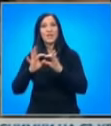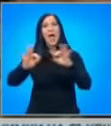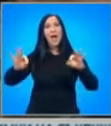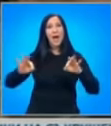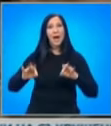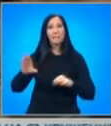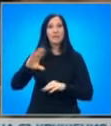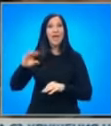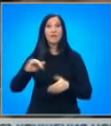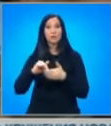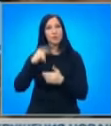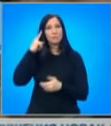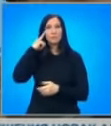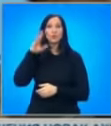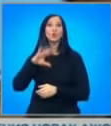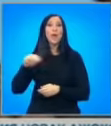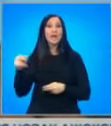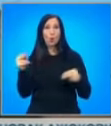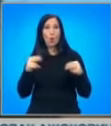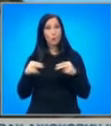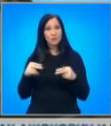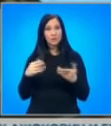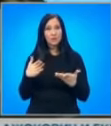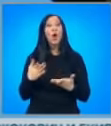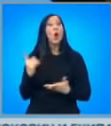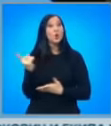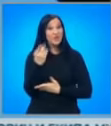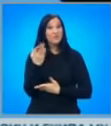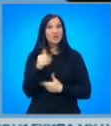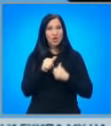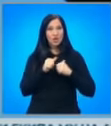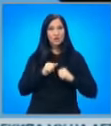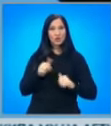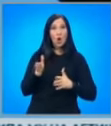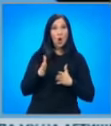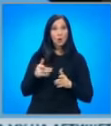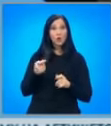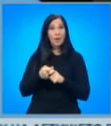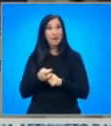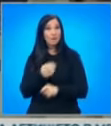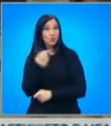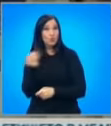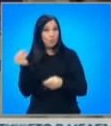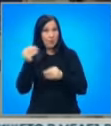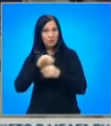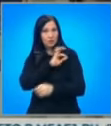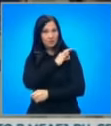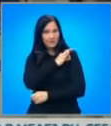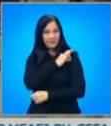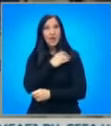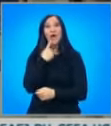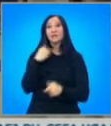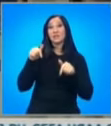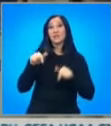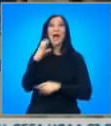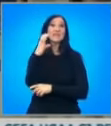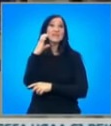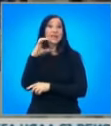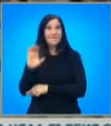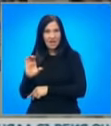на Евросъюза, смятат от Еврокомисията. Освен това ще насърчи хората да поставят бустерни дози. За сега